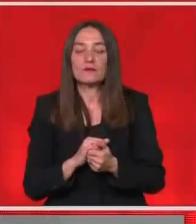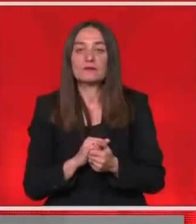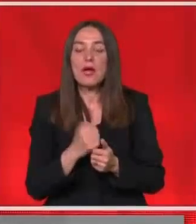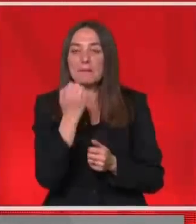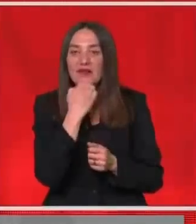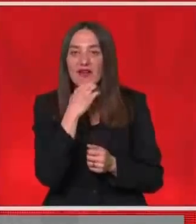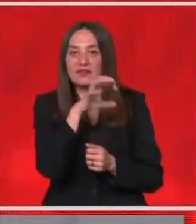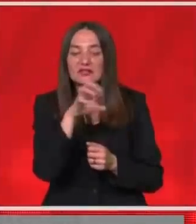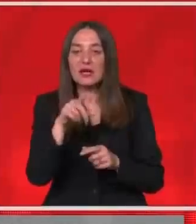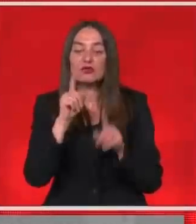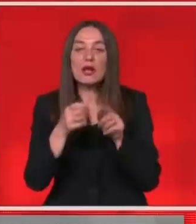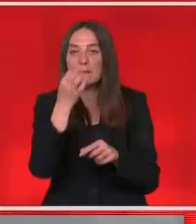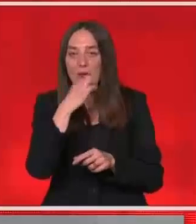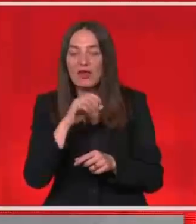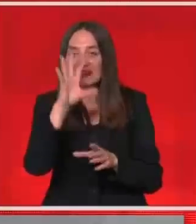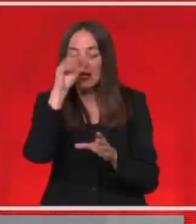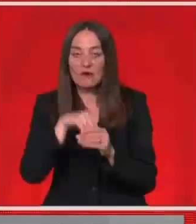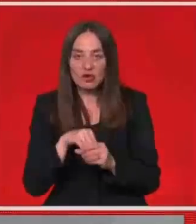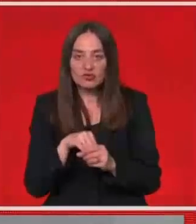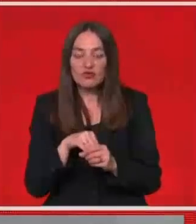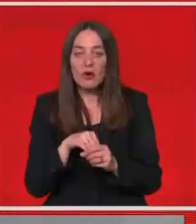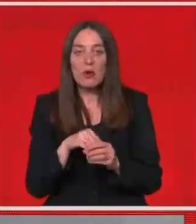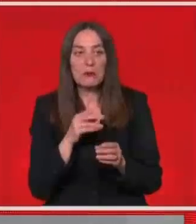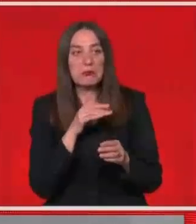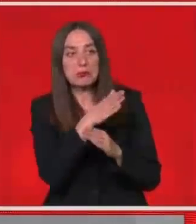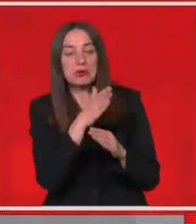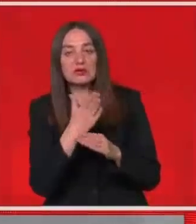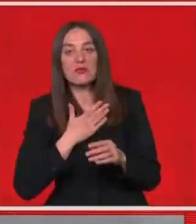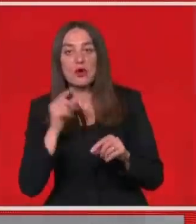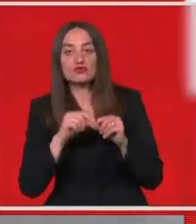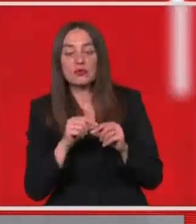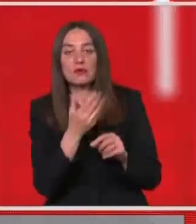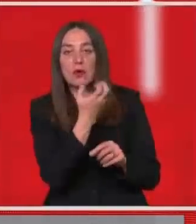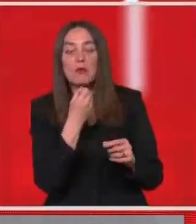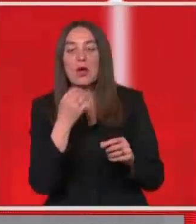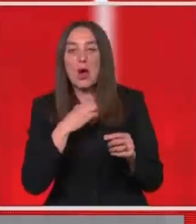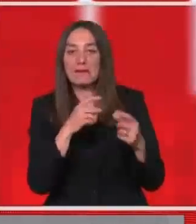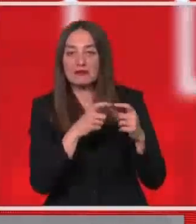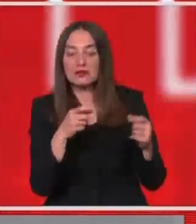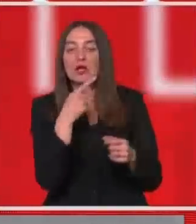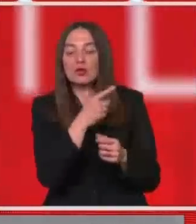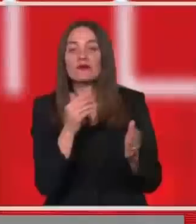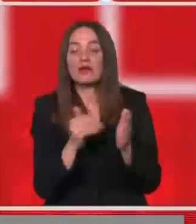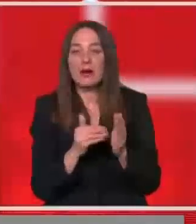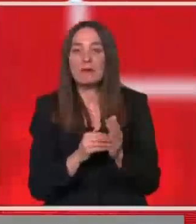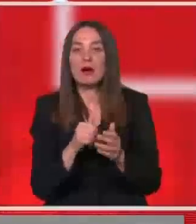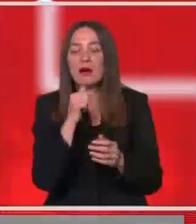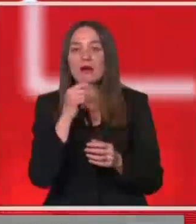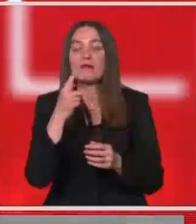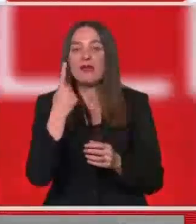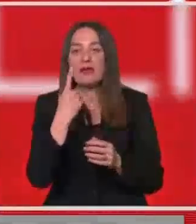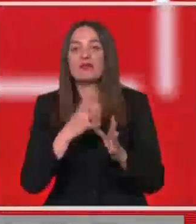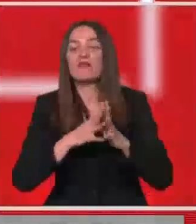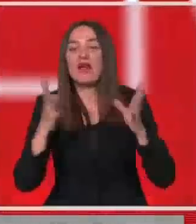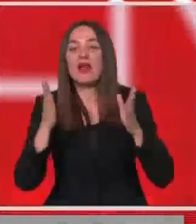privatni sektor ili bolje rečeno stanovništvo preusmeriti svoju štednju ka korporativnim obveznicama, zato treba imati jedno